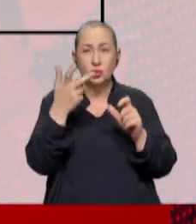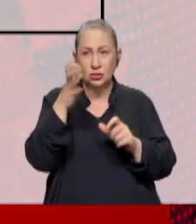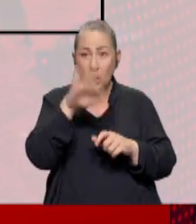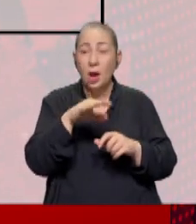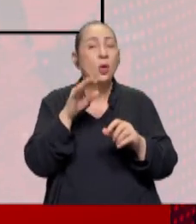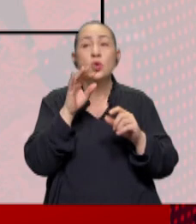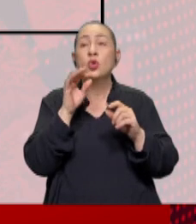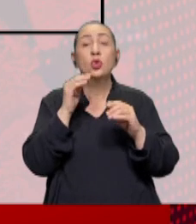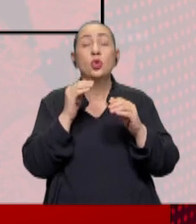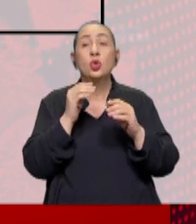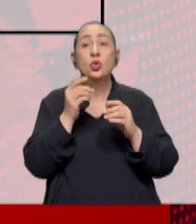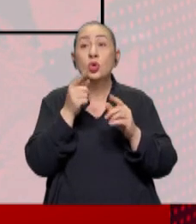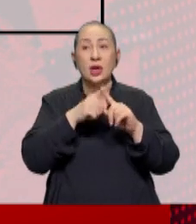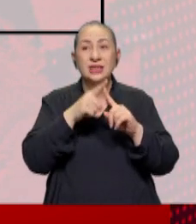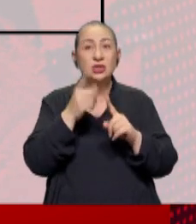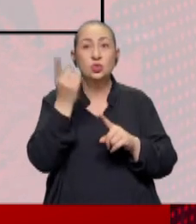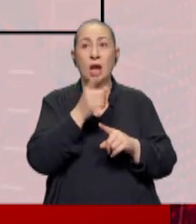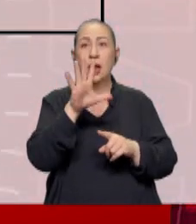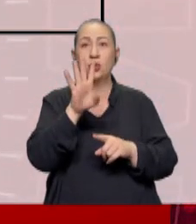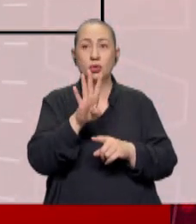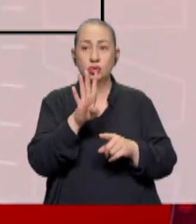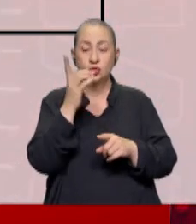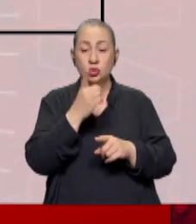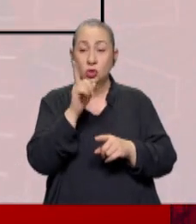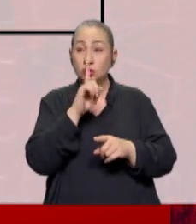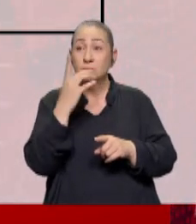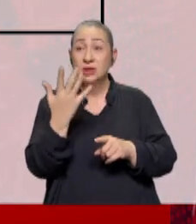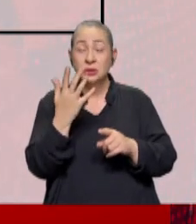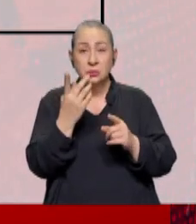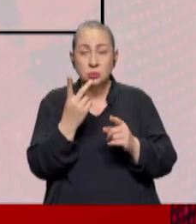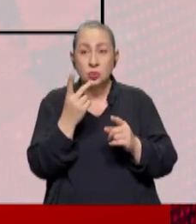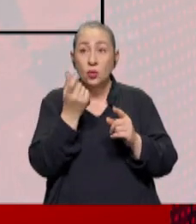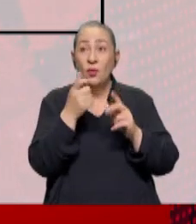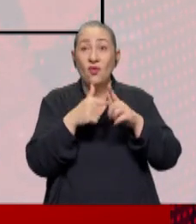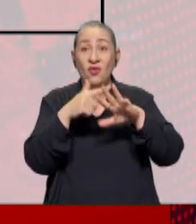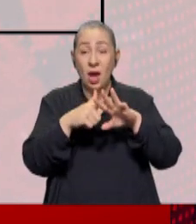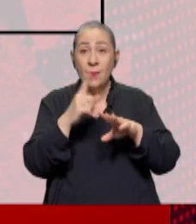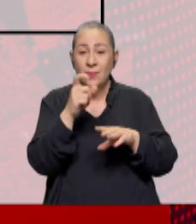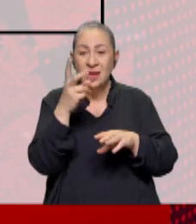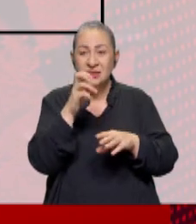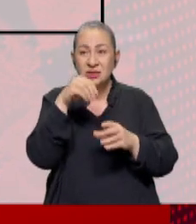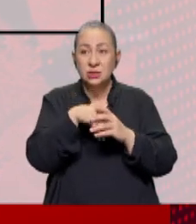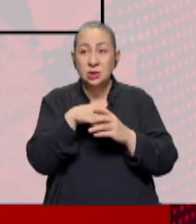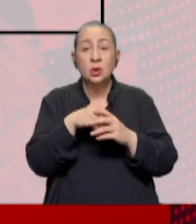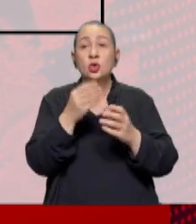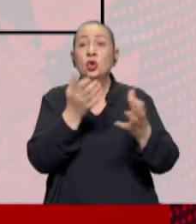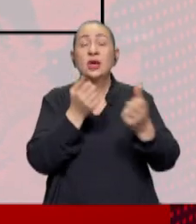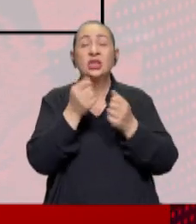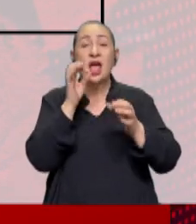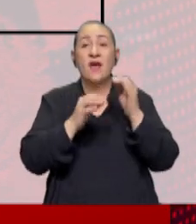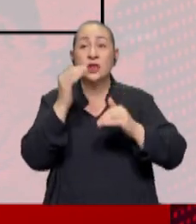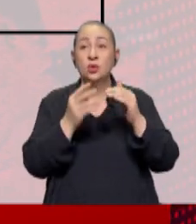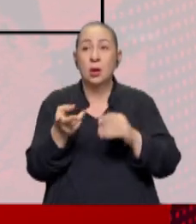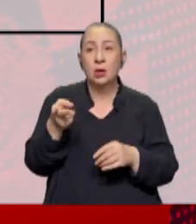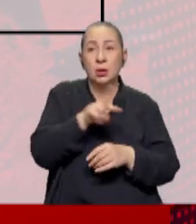tüketici enflasyonu bu oranı yakaladı. Yani %105 ile 3 haneyi bulan üfe oranı birkaç ay içinde tüketici enflasyonu